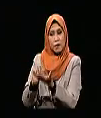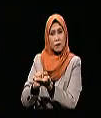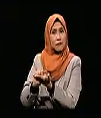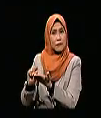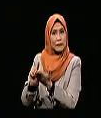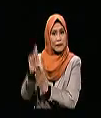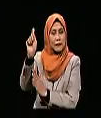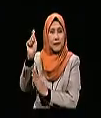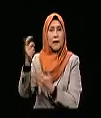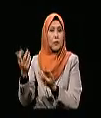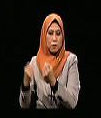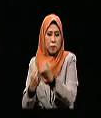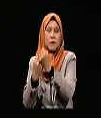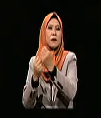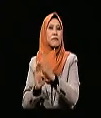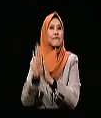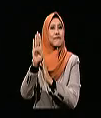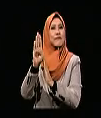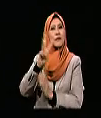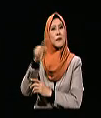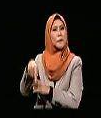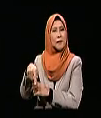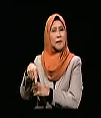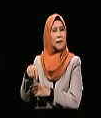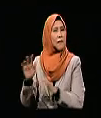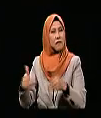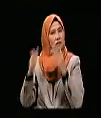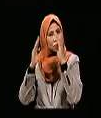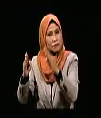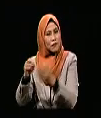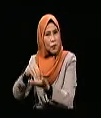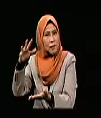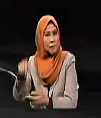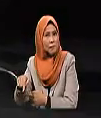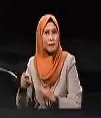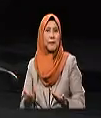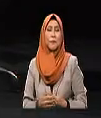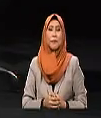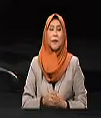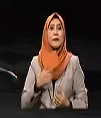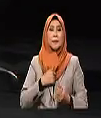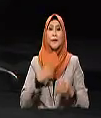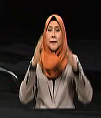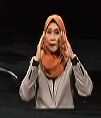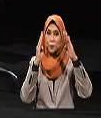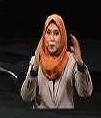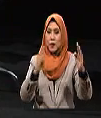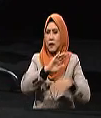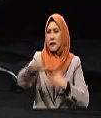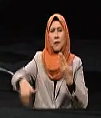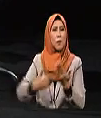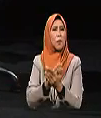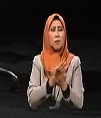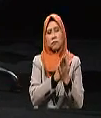juga kepada pembangunan di wilayah persekutuan, tumpuan kepada mereka? Ya. Saya memberi tumpuan kepada semua pihak dan semua